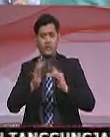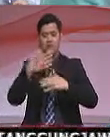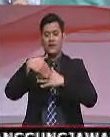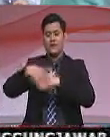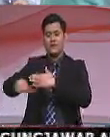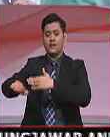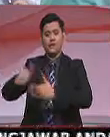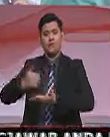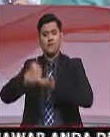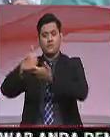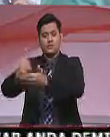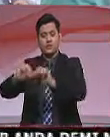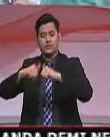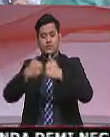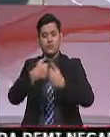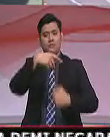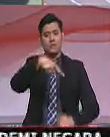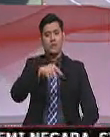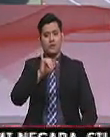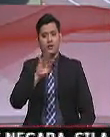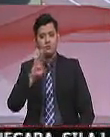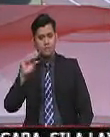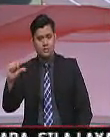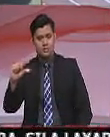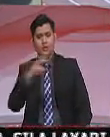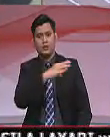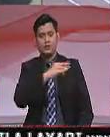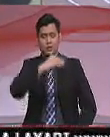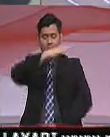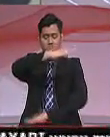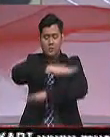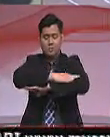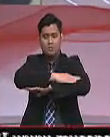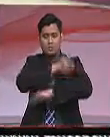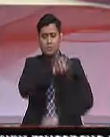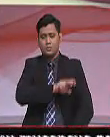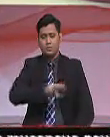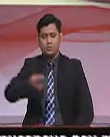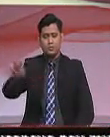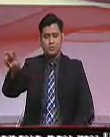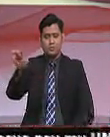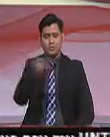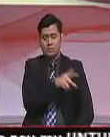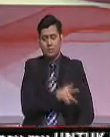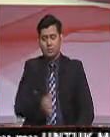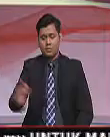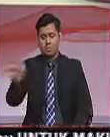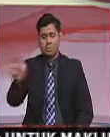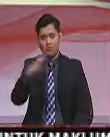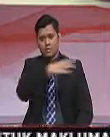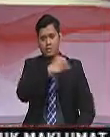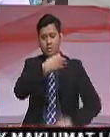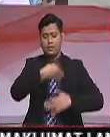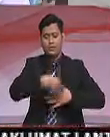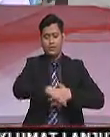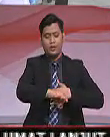bantuan Persatuan Ibu Bapa dan Guru serta kaunter pandu lalu di sekolah termasuk melalui faksi mili kepada